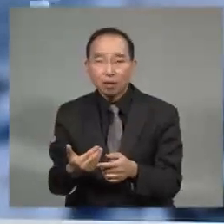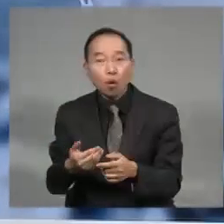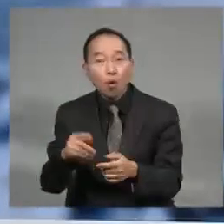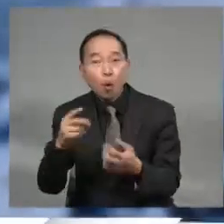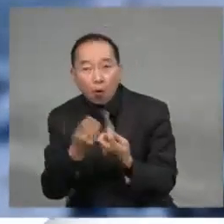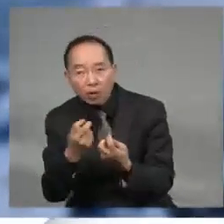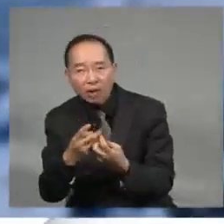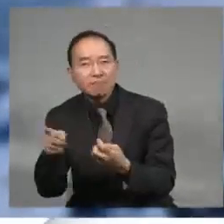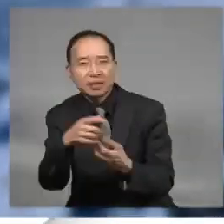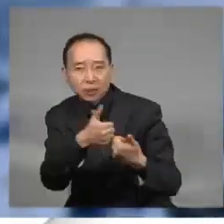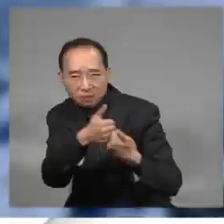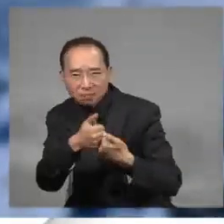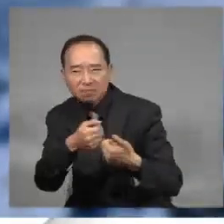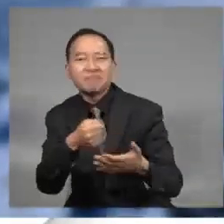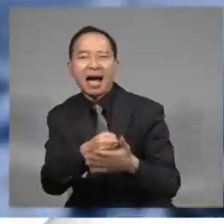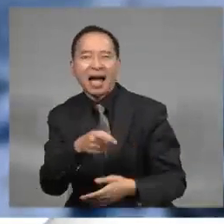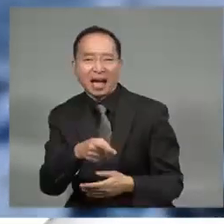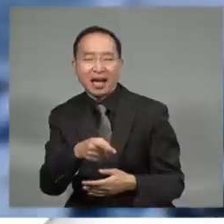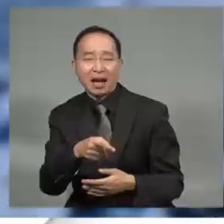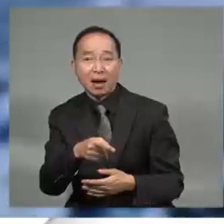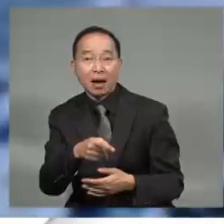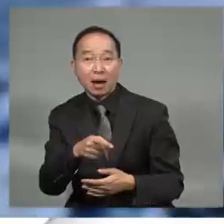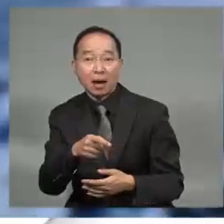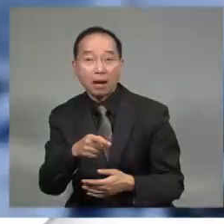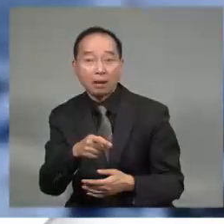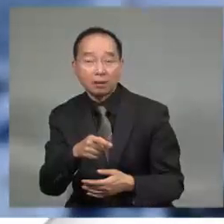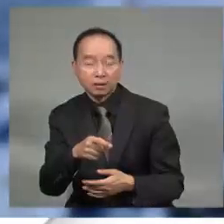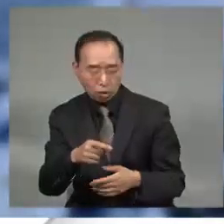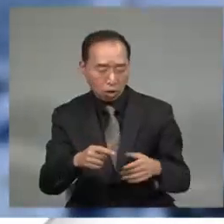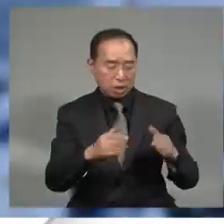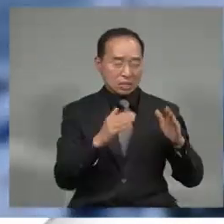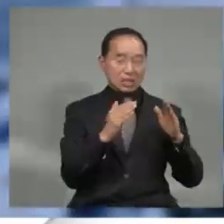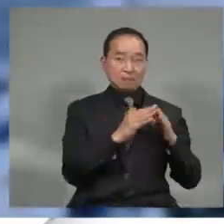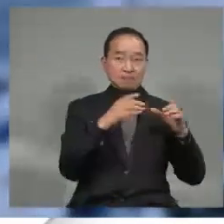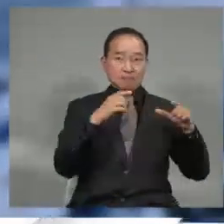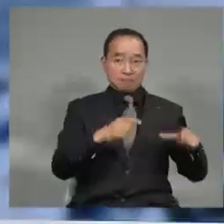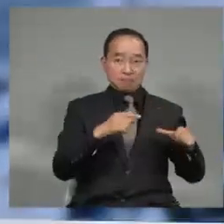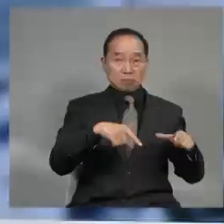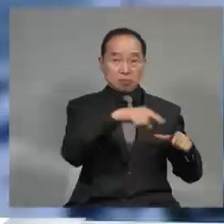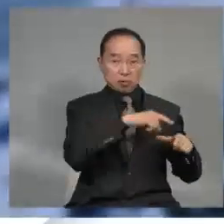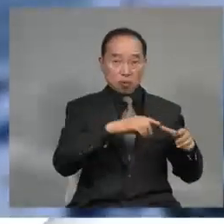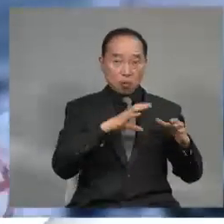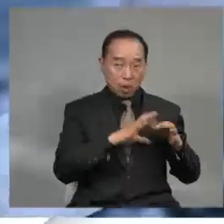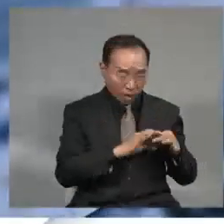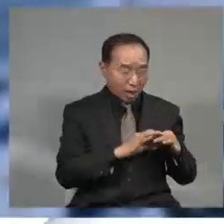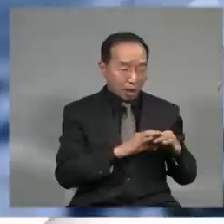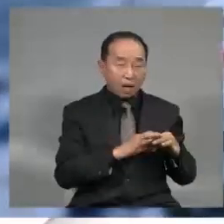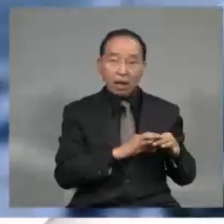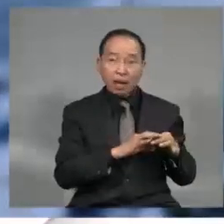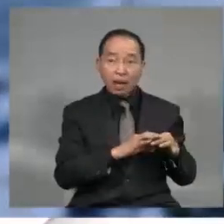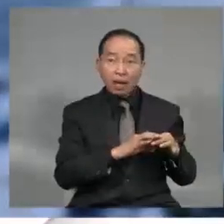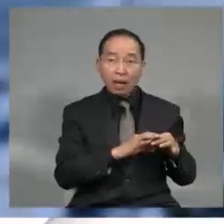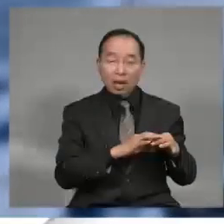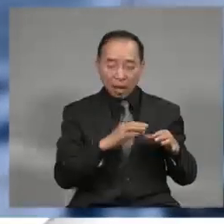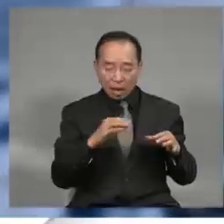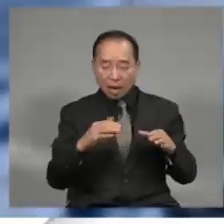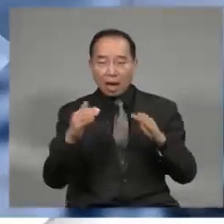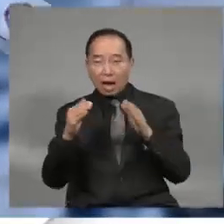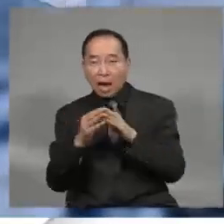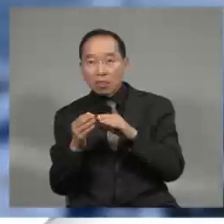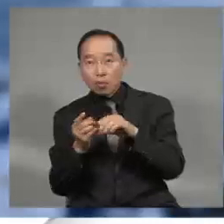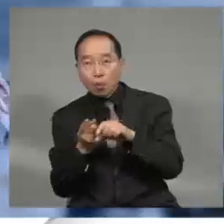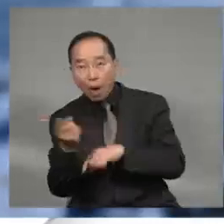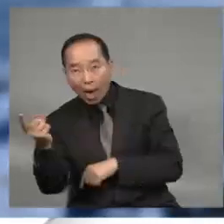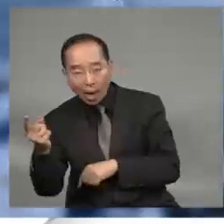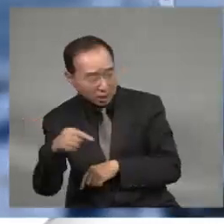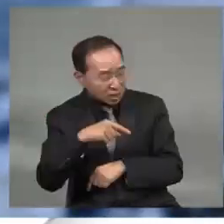있고요. 말씀드린 것처럼 관내 사전 아니, 관내 해송용 봉투는 관할 우체국으로 관내 사전 투표함은 관할 구시군